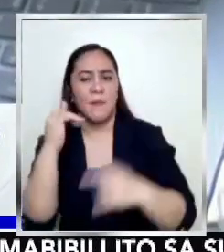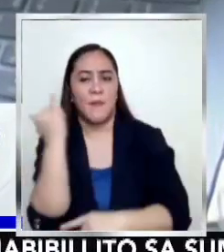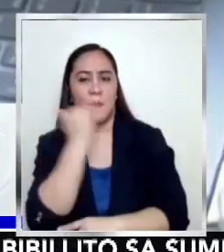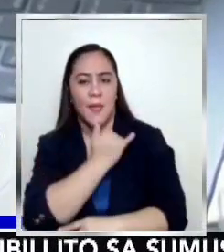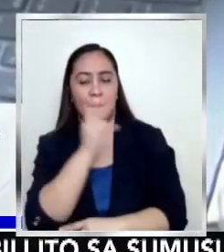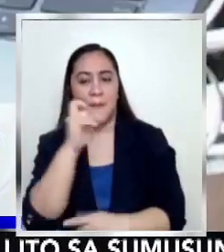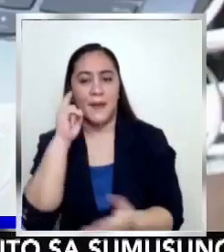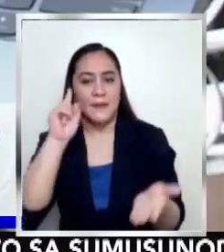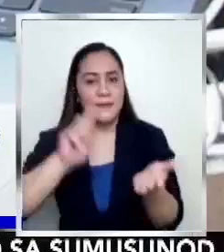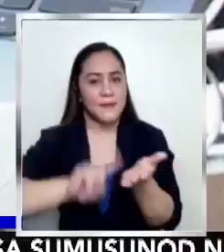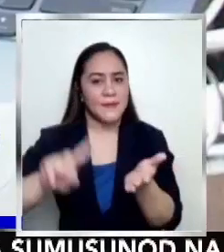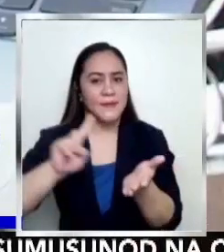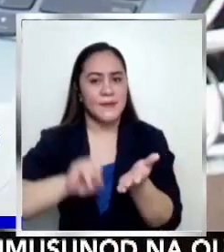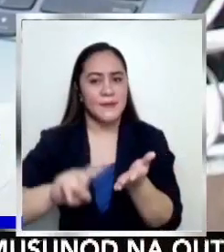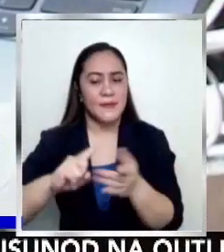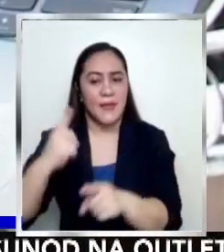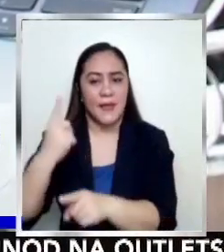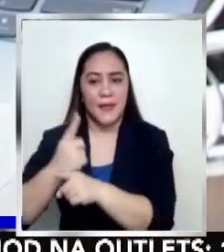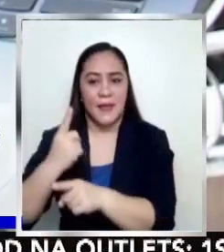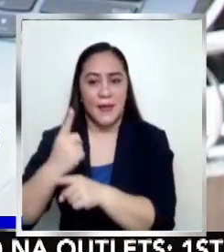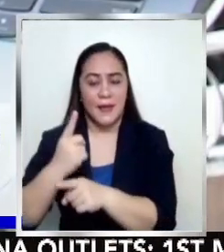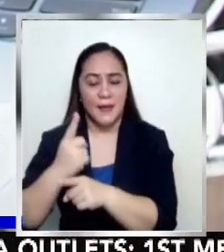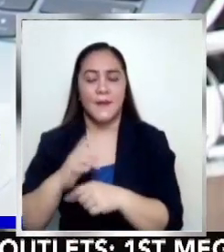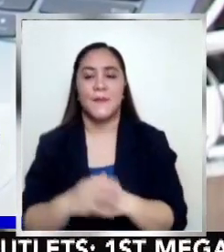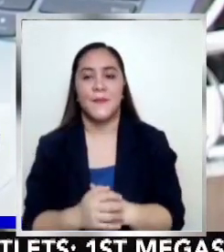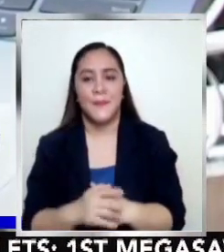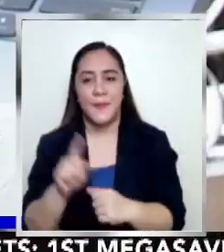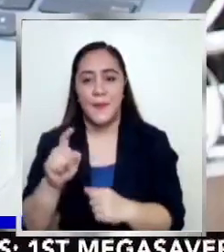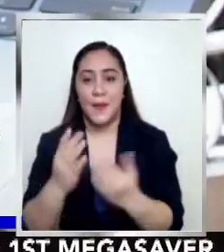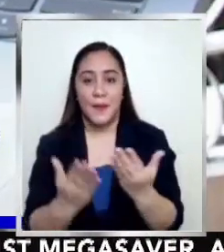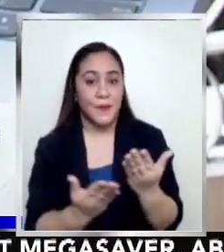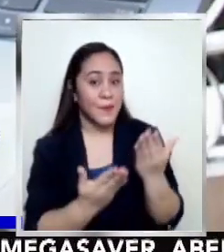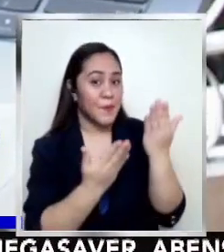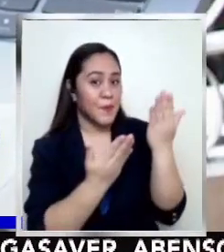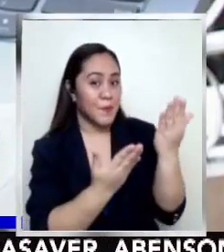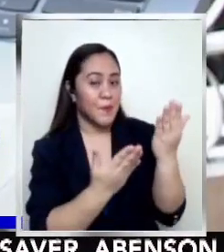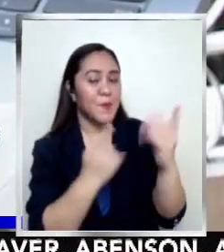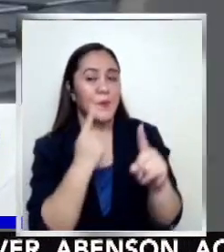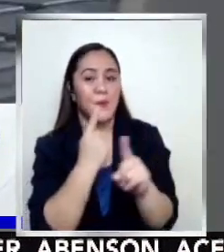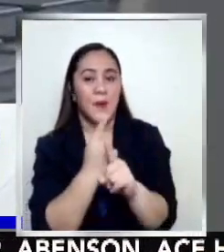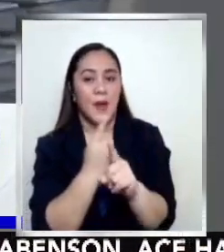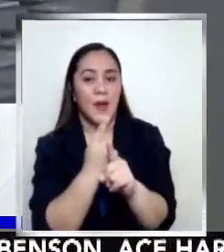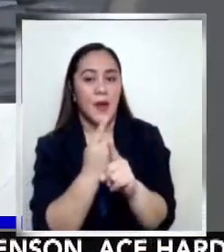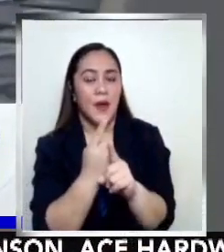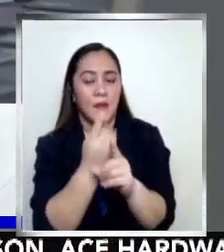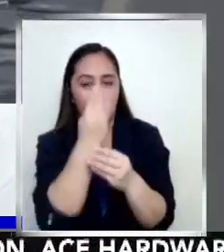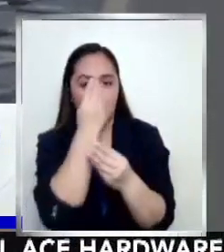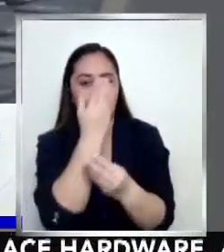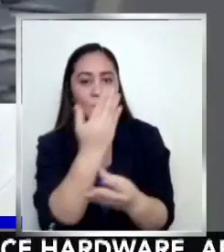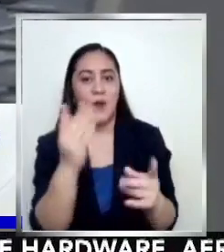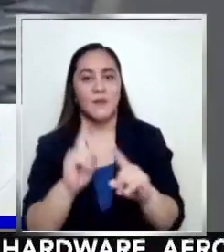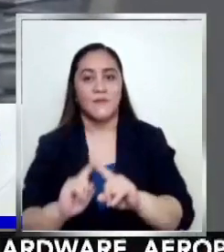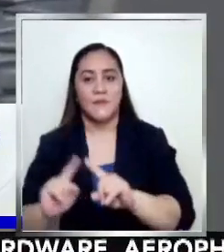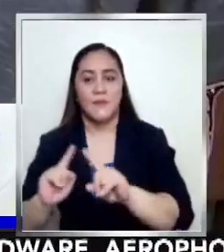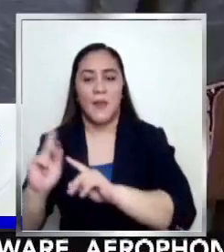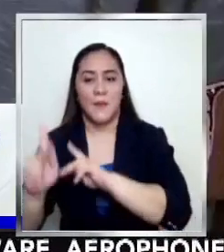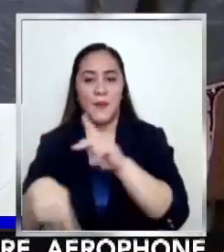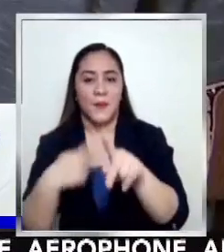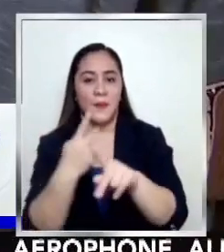Kapuso Network. Inilalapit din ng GMA ang mga tamang impormasyon na ito sa lahat ng platform kung saan kumukuha ng balita ang